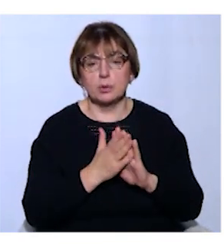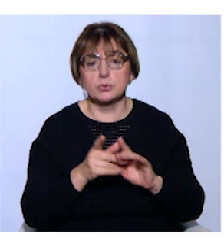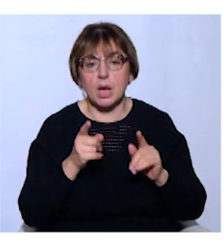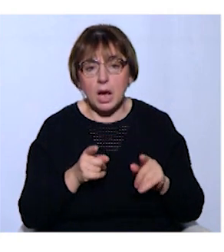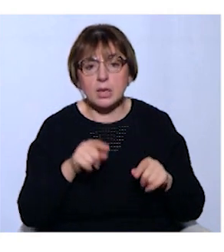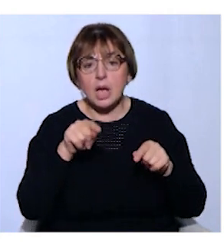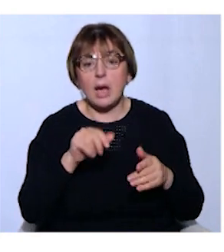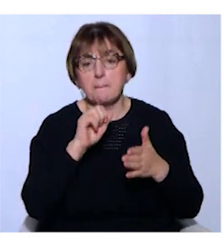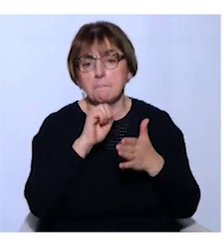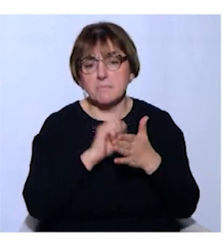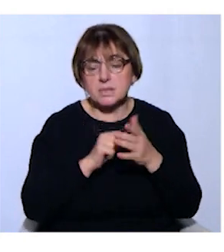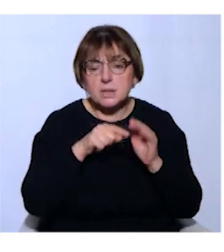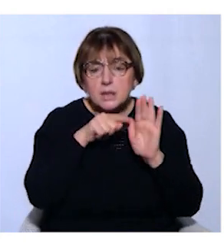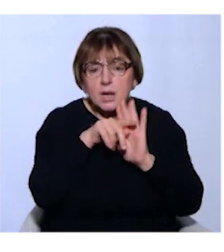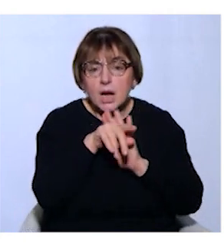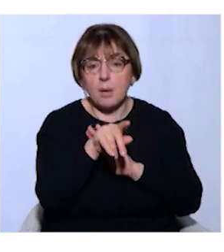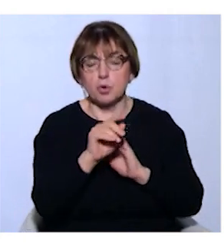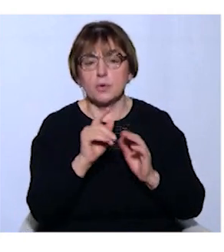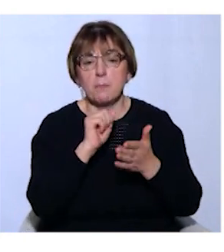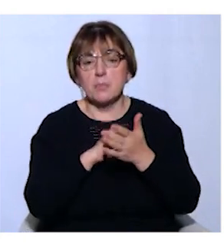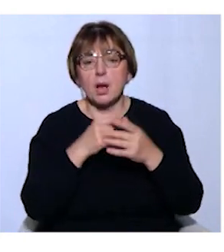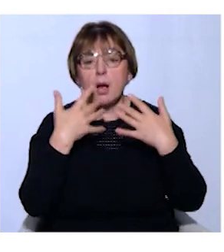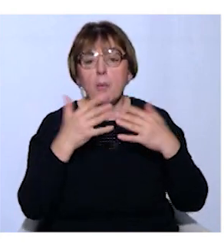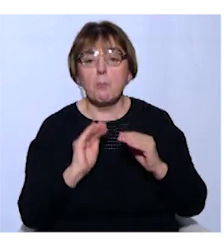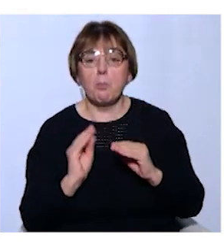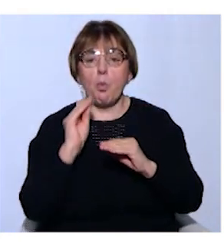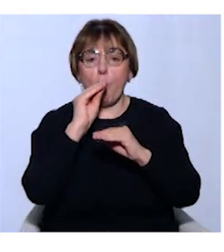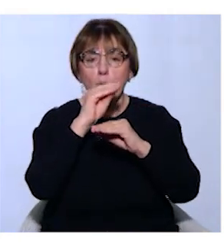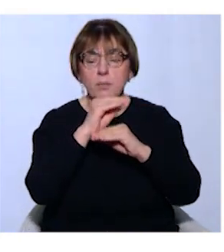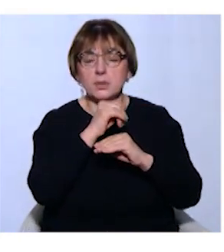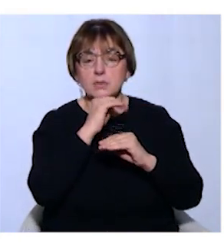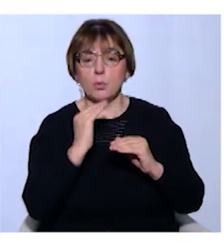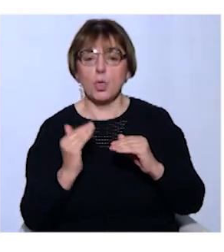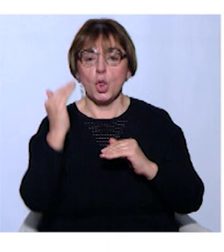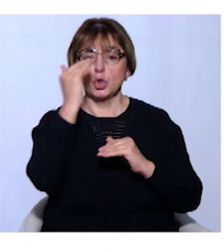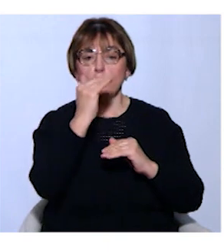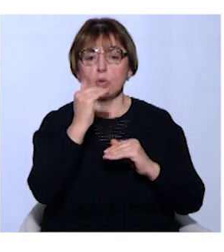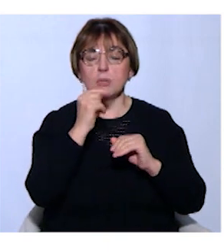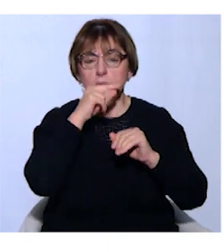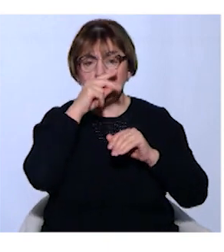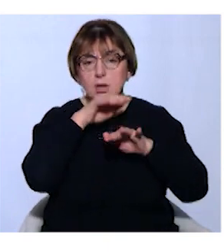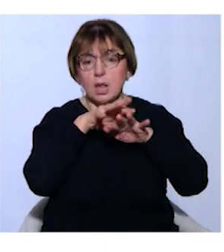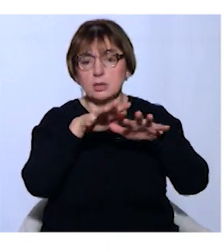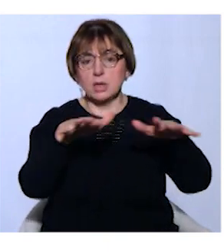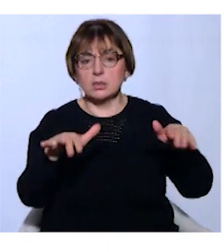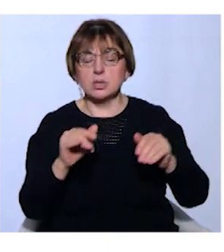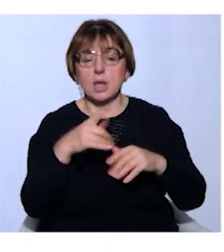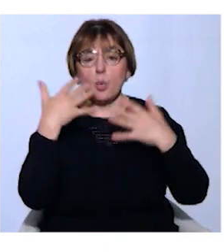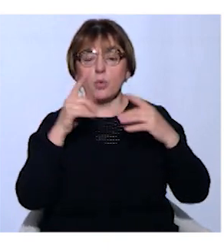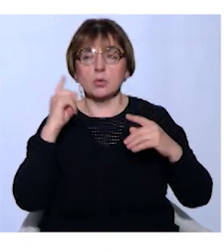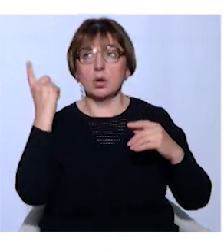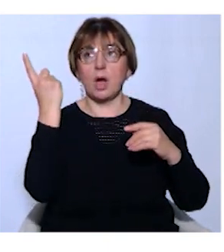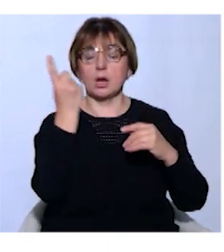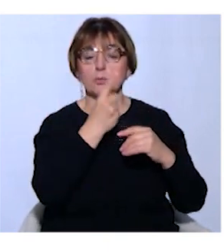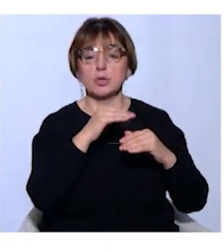აი ამ გამოჟონვამ გამოიწვია ის, რომ მოიმატა რადიაციის დონე. როდესაც გარემოში მოიმატებს რადიაციის